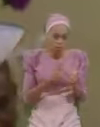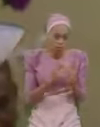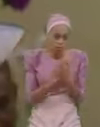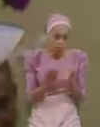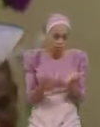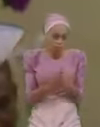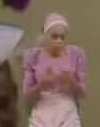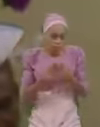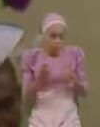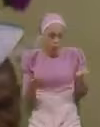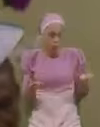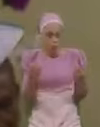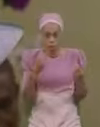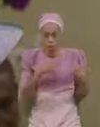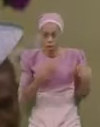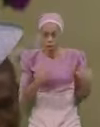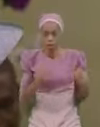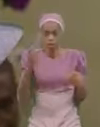choses